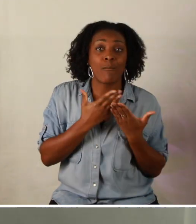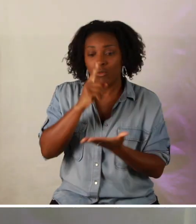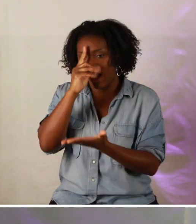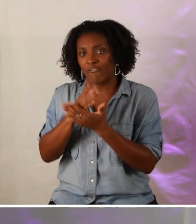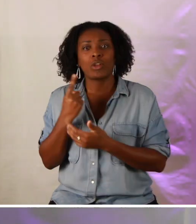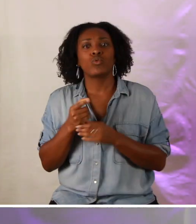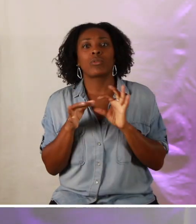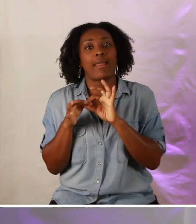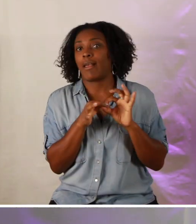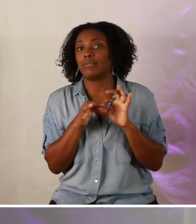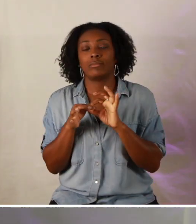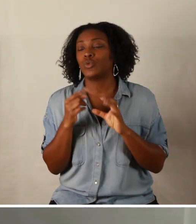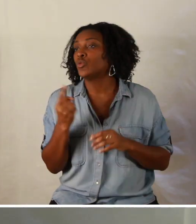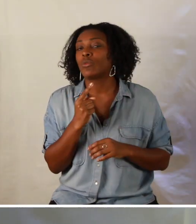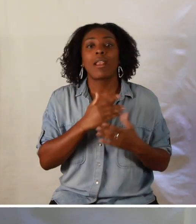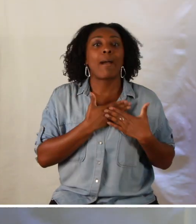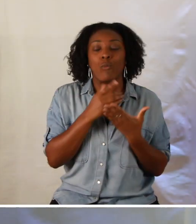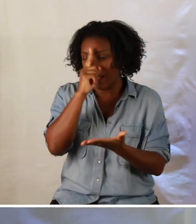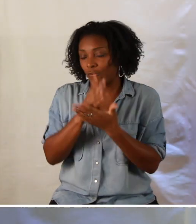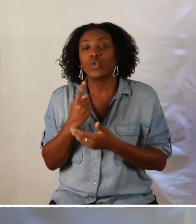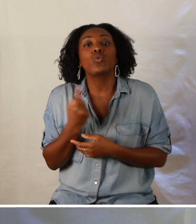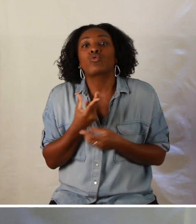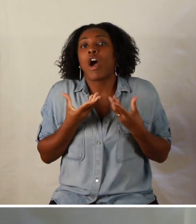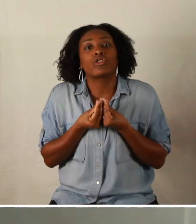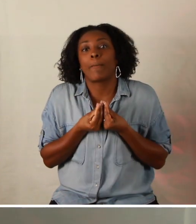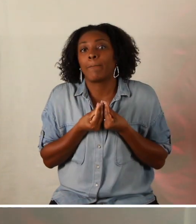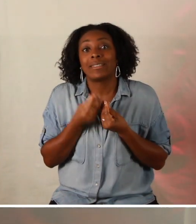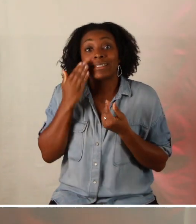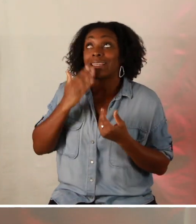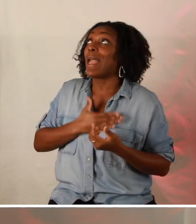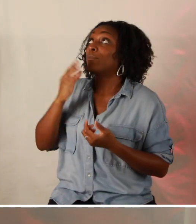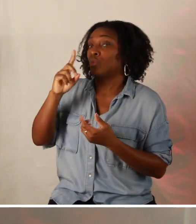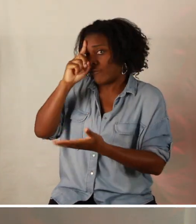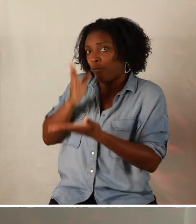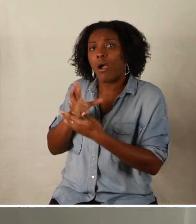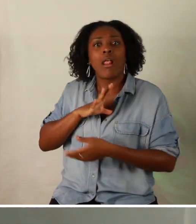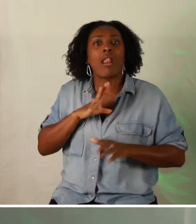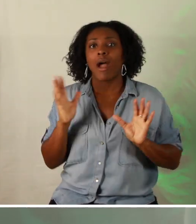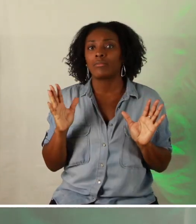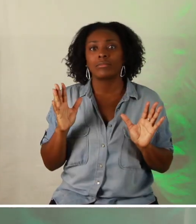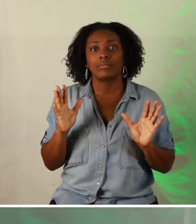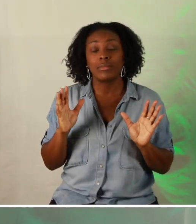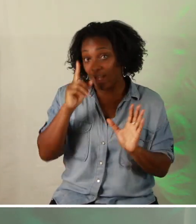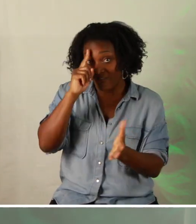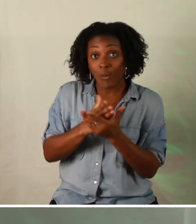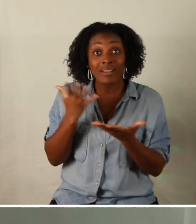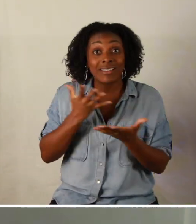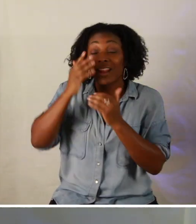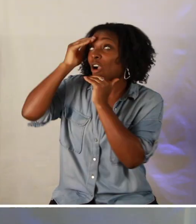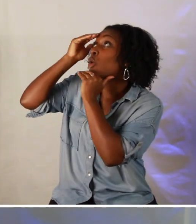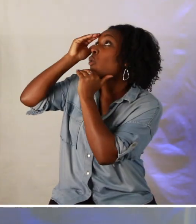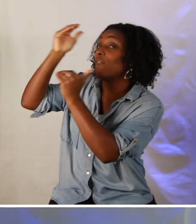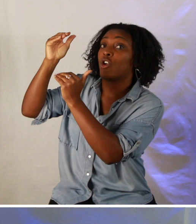Écritures. L'un ne va pas sans l'autre. Quand on aime Dieu, on a foi en lui en fait. La foi, elle s'appuie sur la confiance